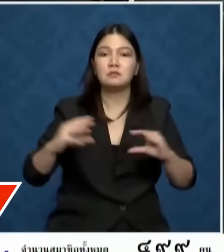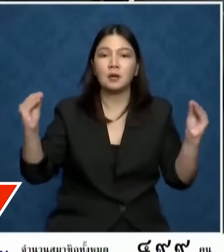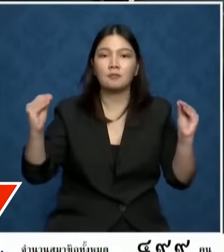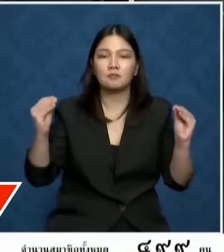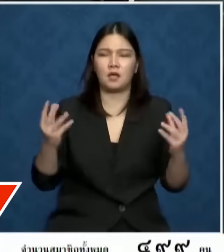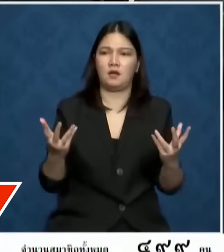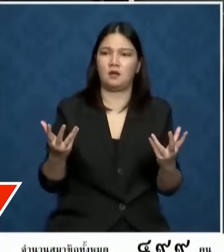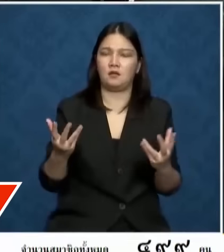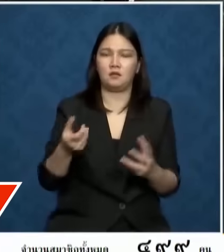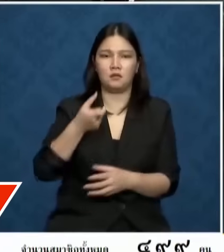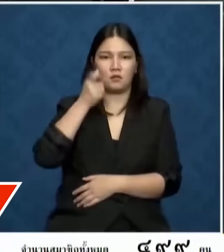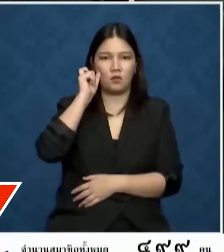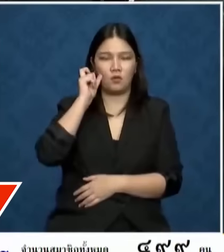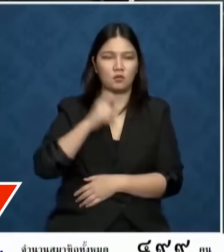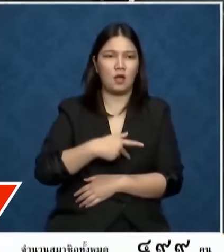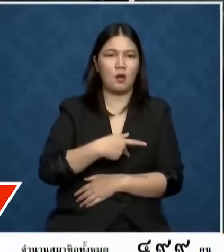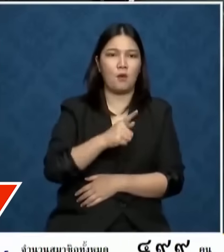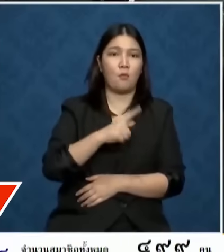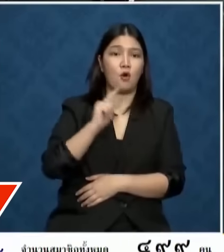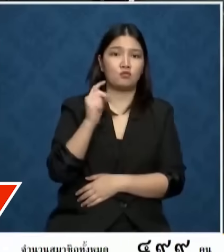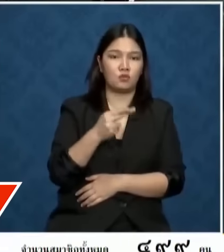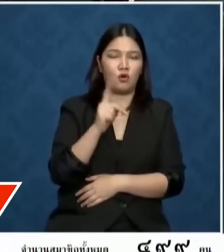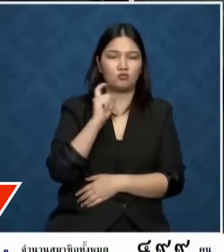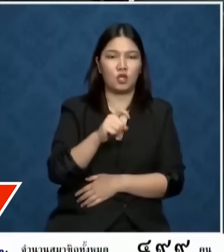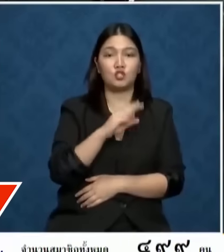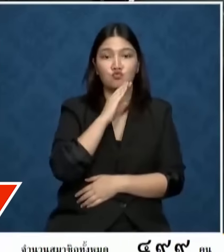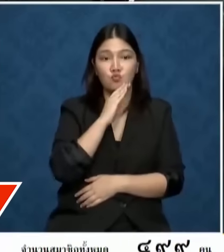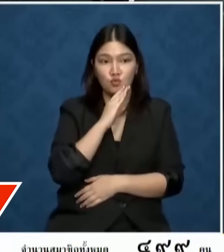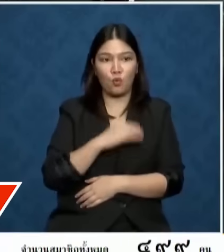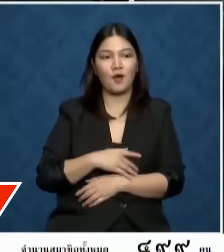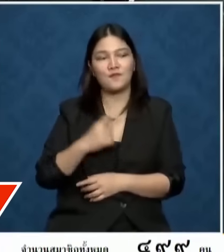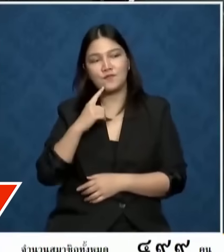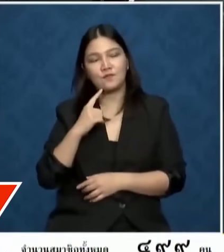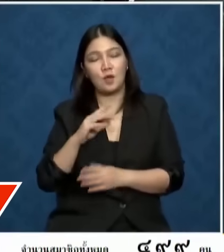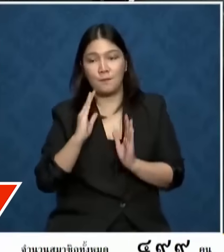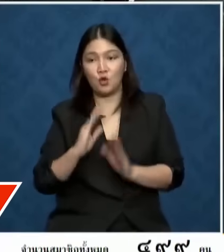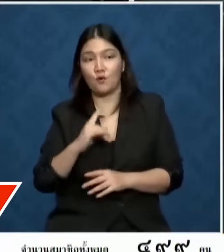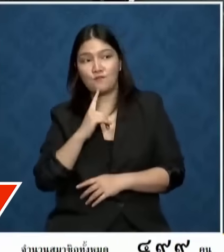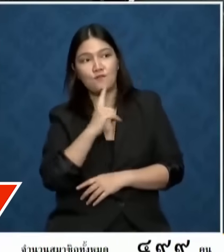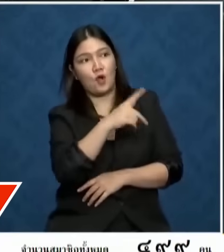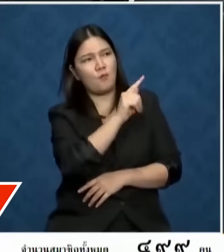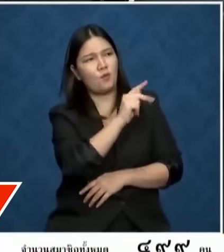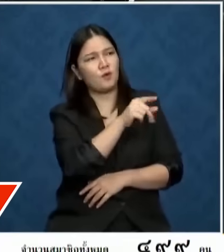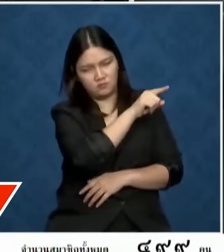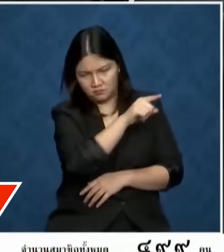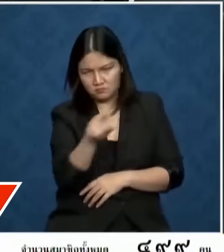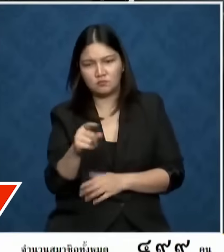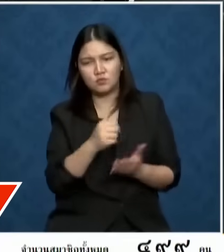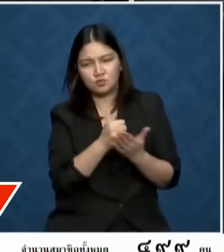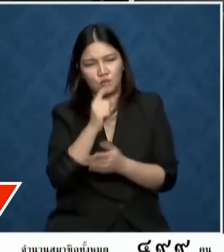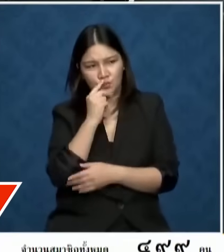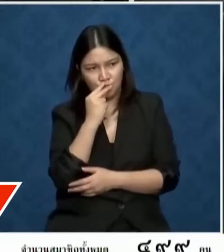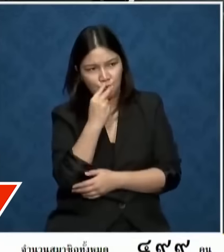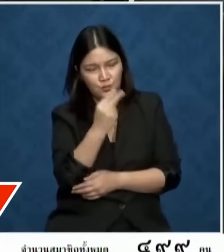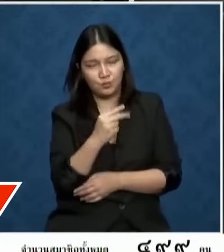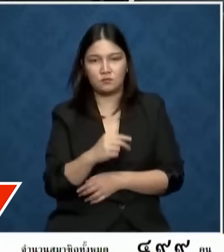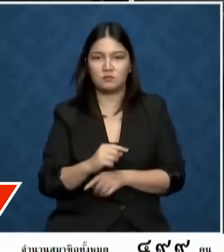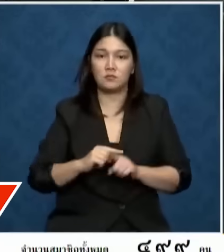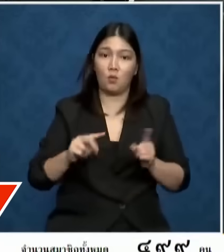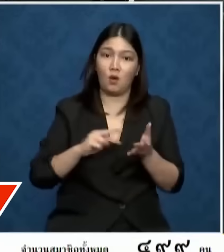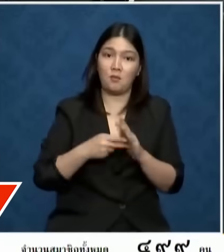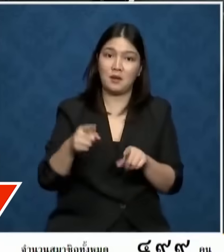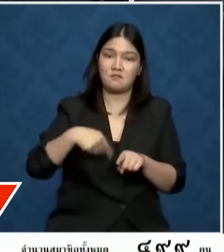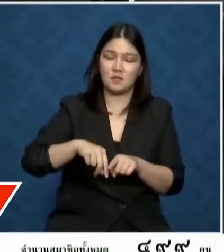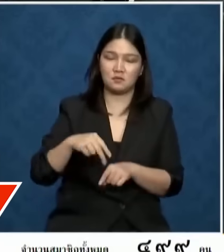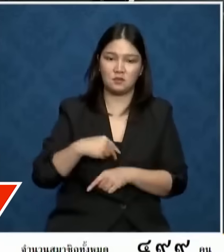นี้จะเข้ามาดำเนินการต่อไปถ้าหากมีการร้องเรียนแต่ถามว่าความไว้เนื้อเชื่อใจของประชาชนที่มี